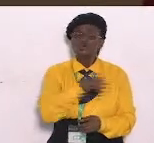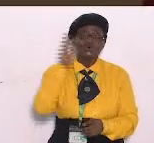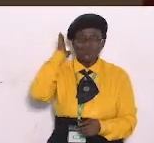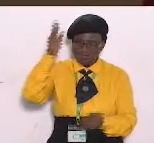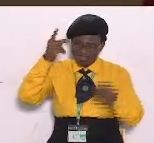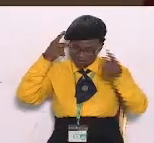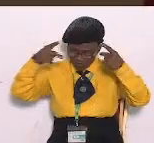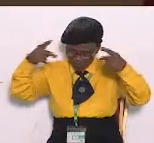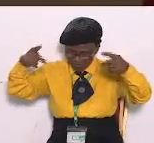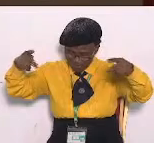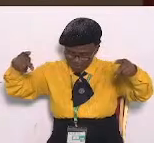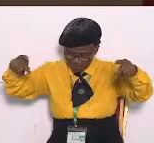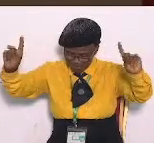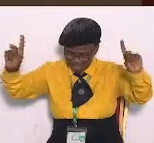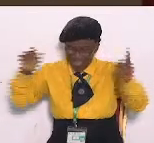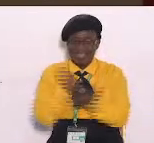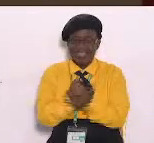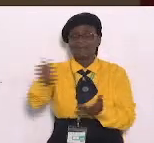prospérerez